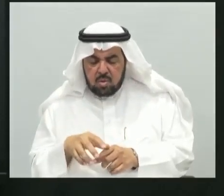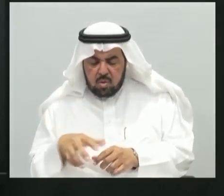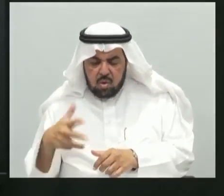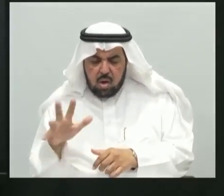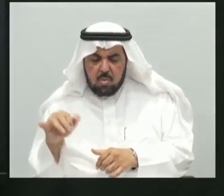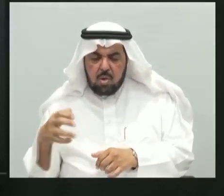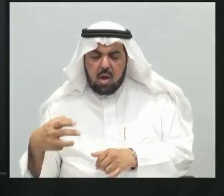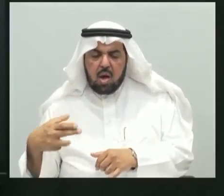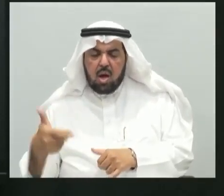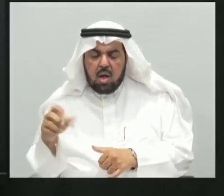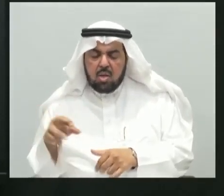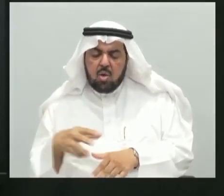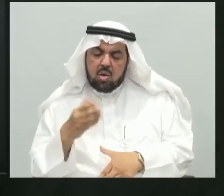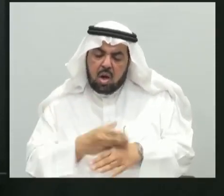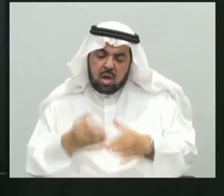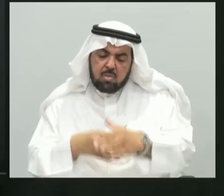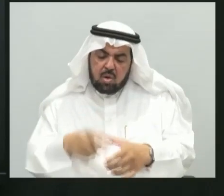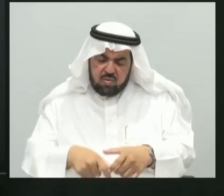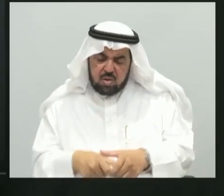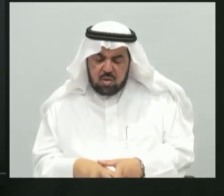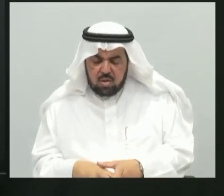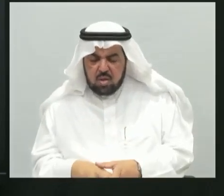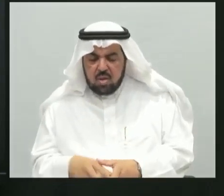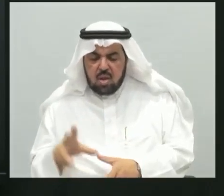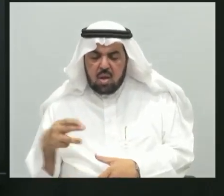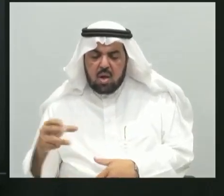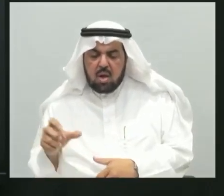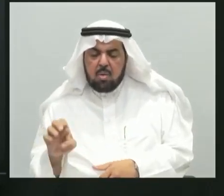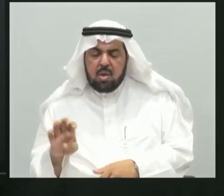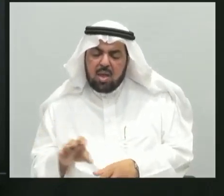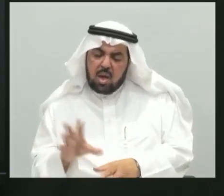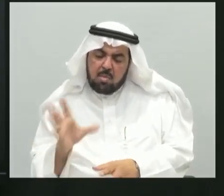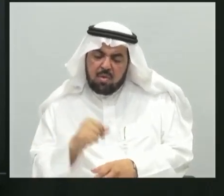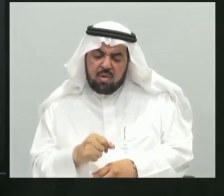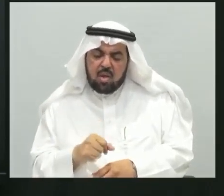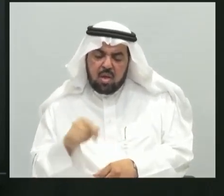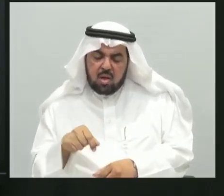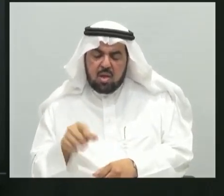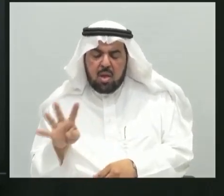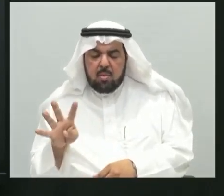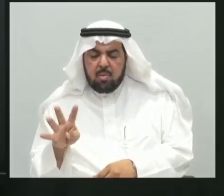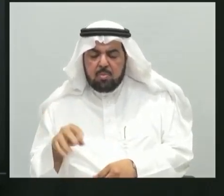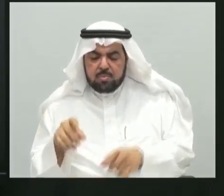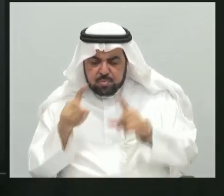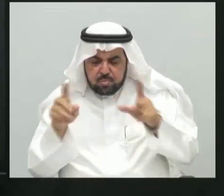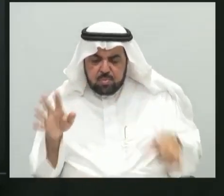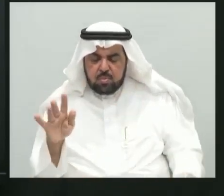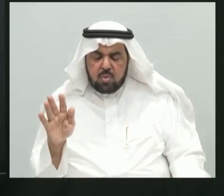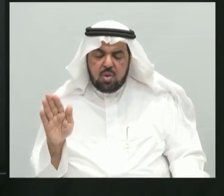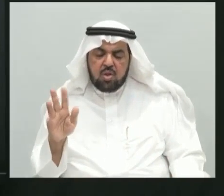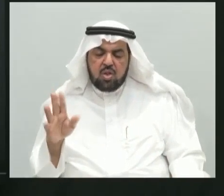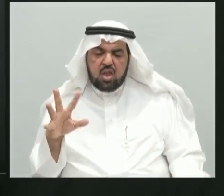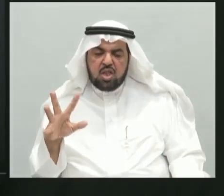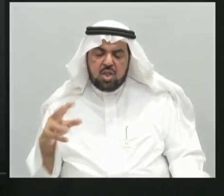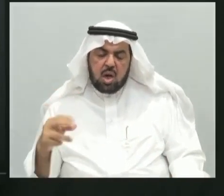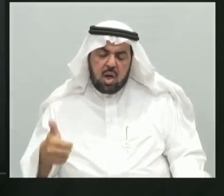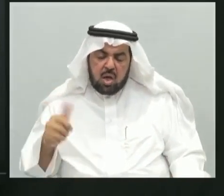جميعها التراكيب توجد في العنكبيات باستثناء قرون الاستشعار وهي الصفه التي تميز